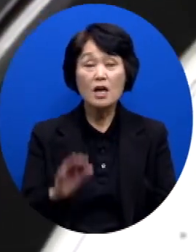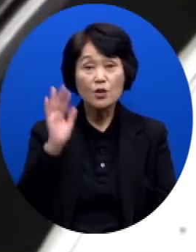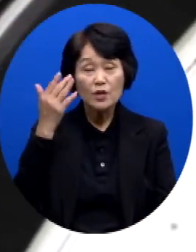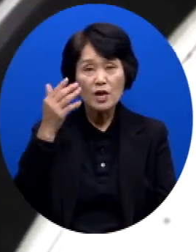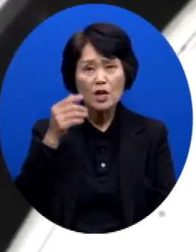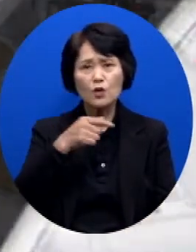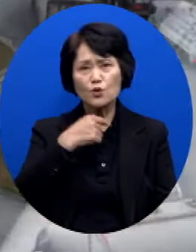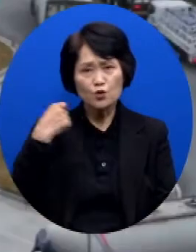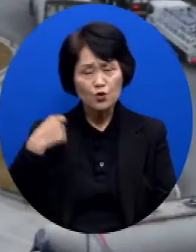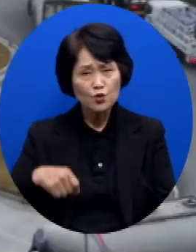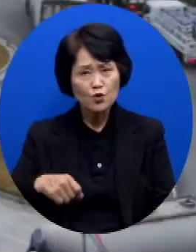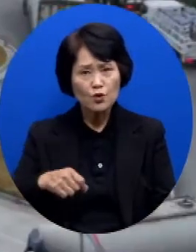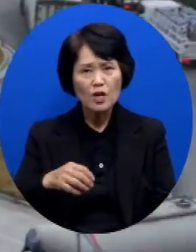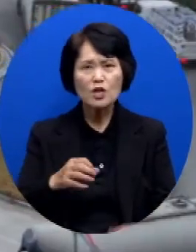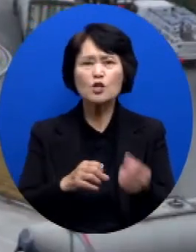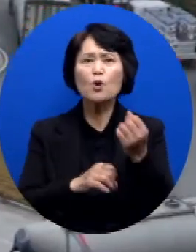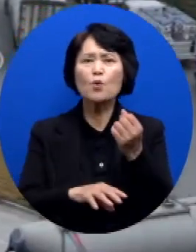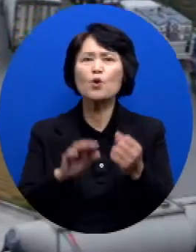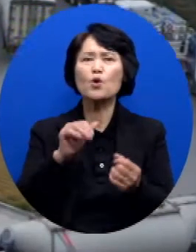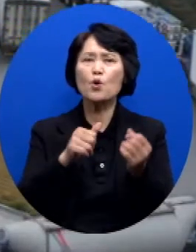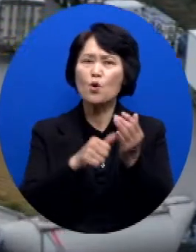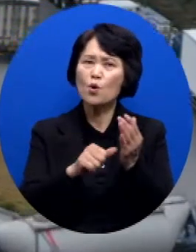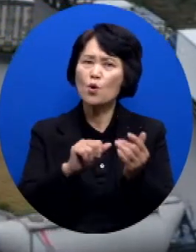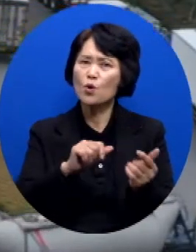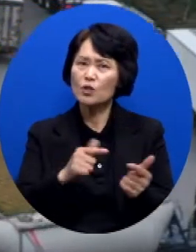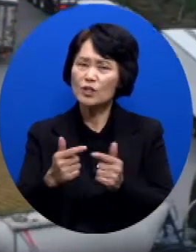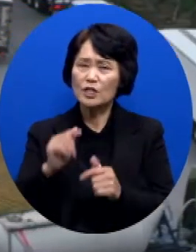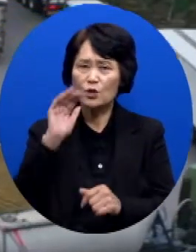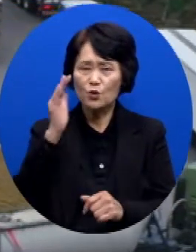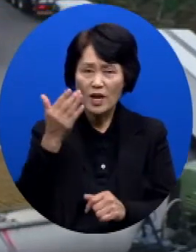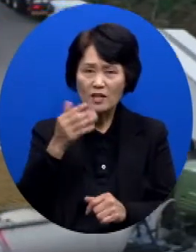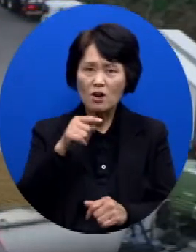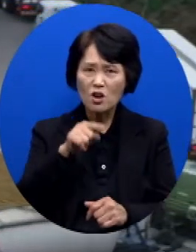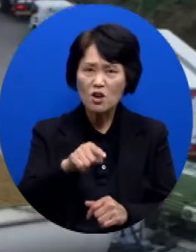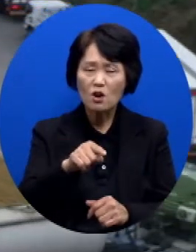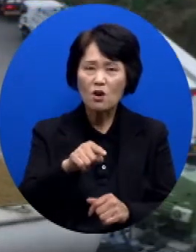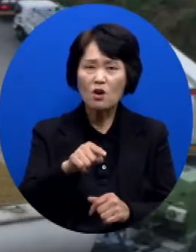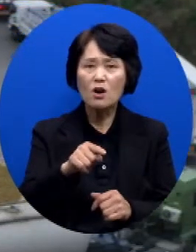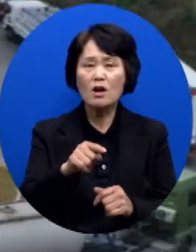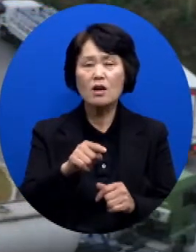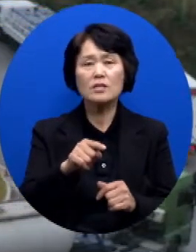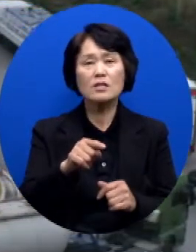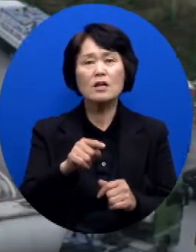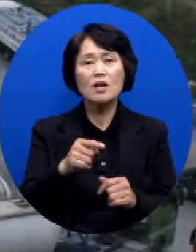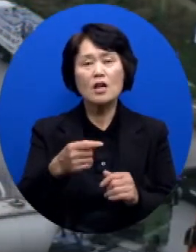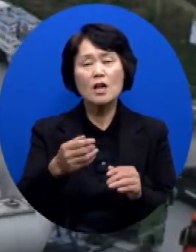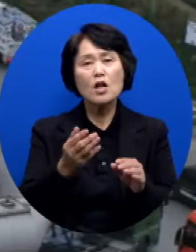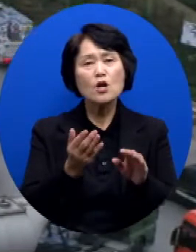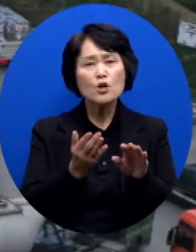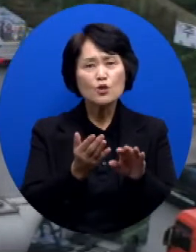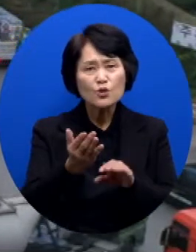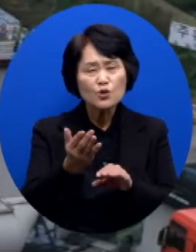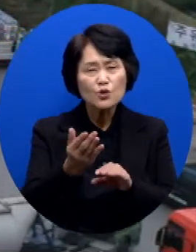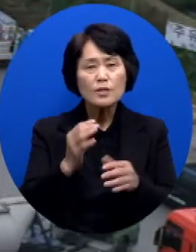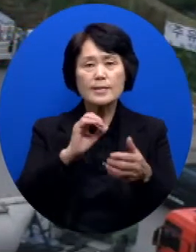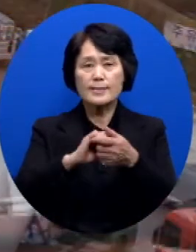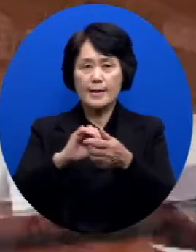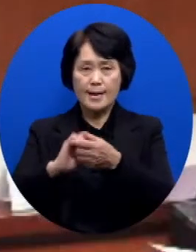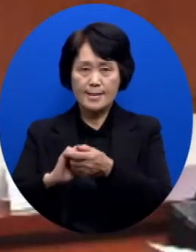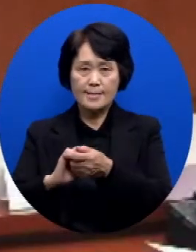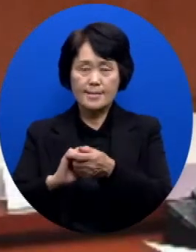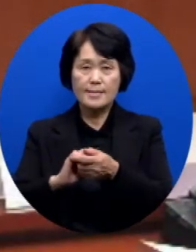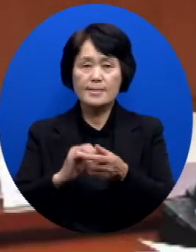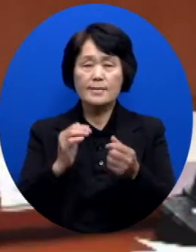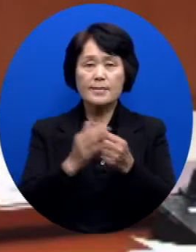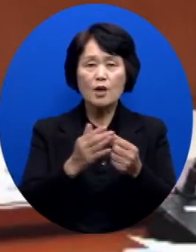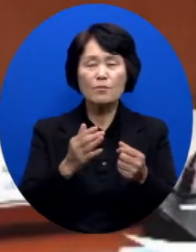요소수 원료인 요소의 수출 검사 의무화 조치를 통해 사실상 수출을 제한하면서 품귀 현상을 겪고